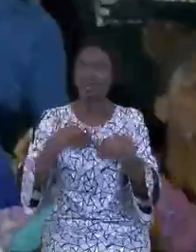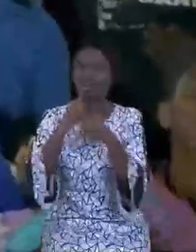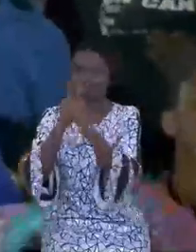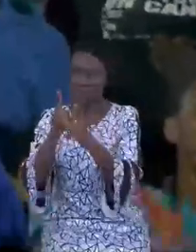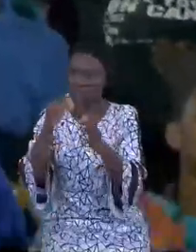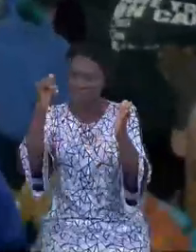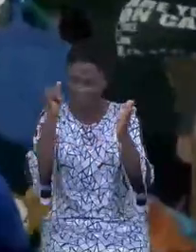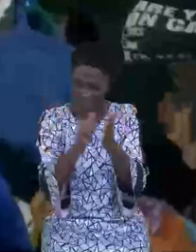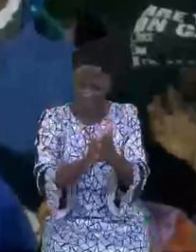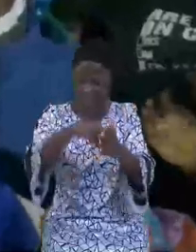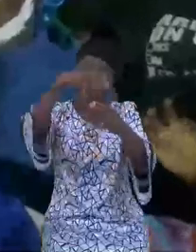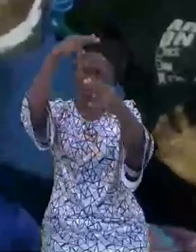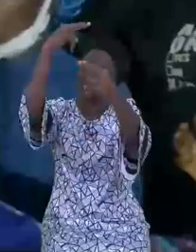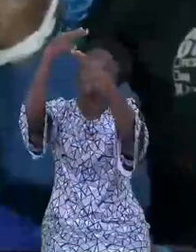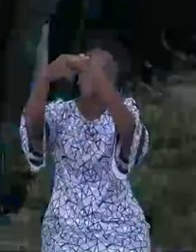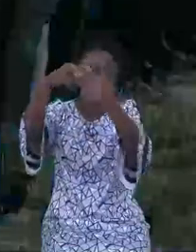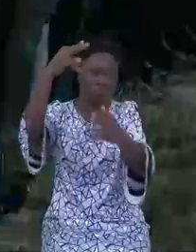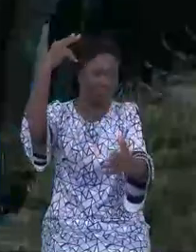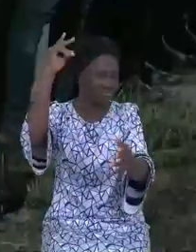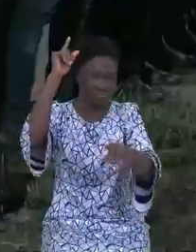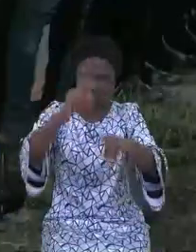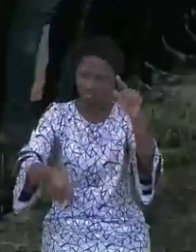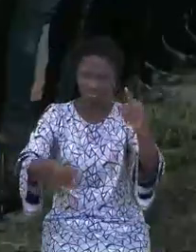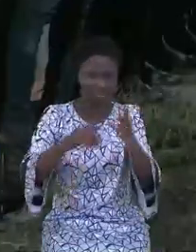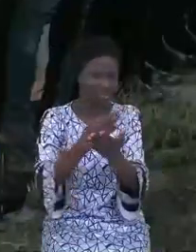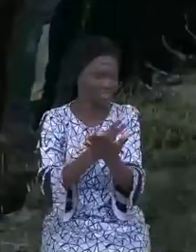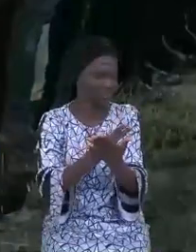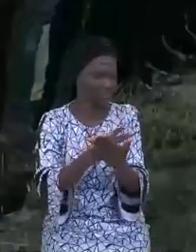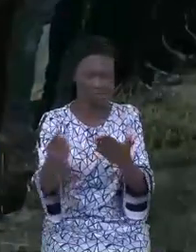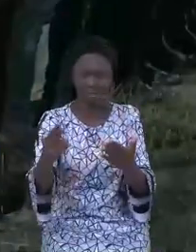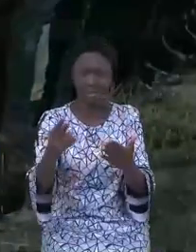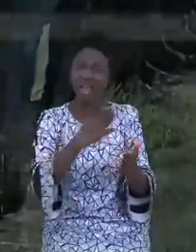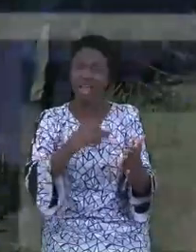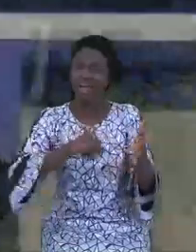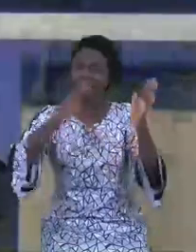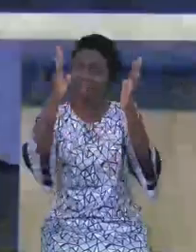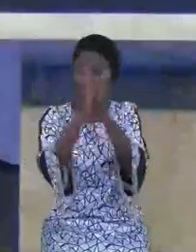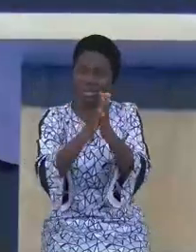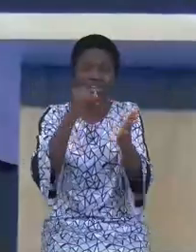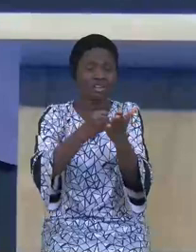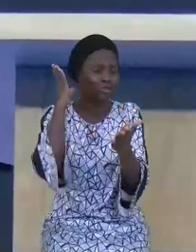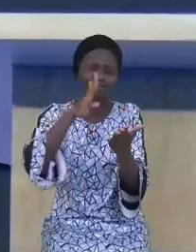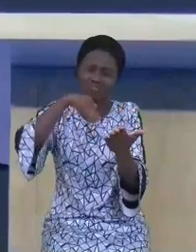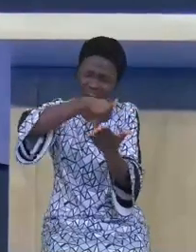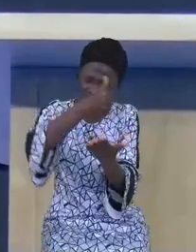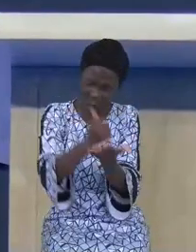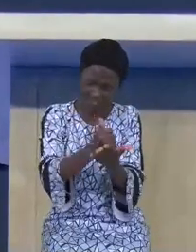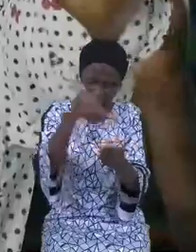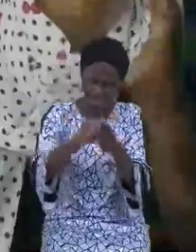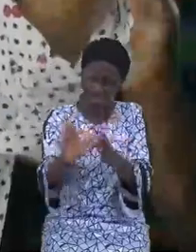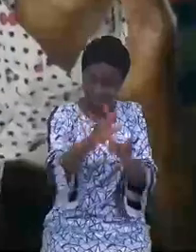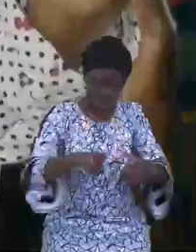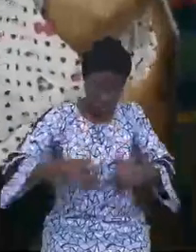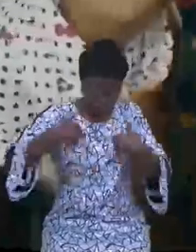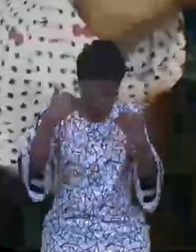nom ne peut faillir. Et je prie qu'il y ait confirmation dans la vie